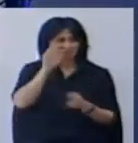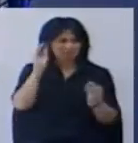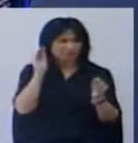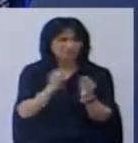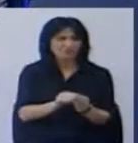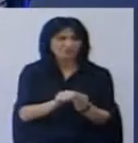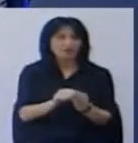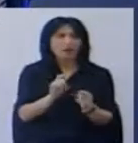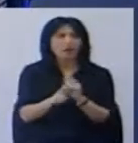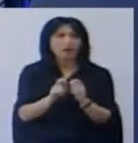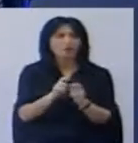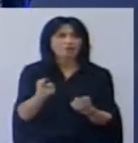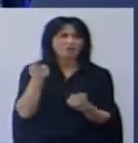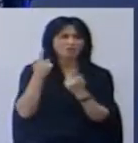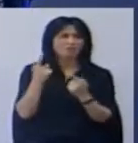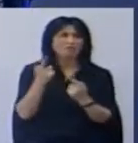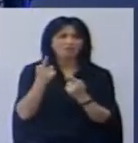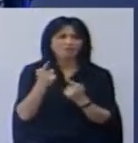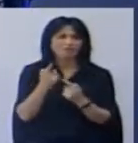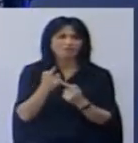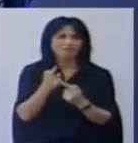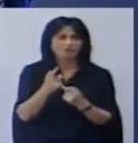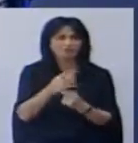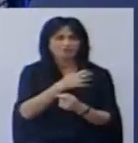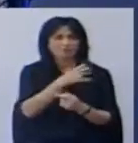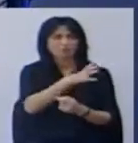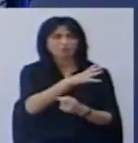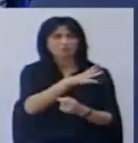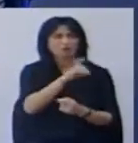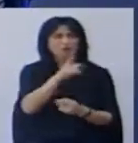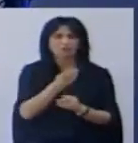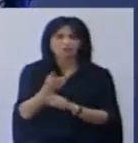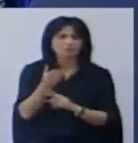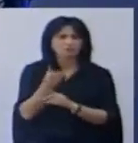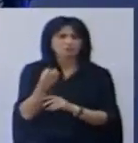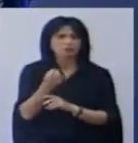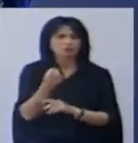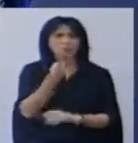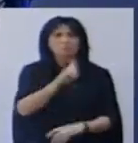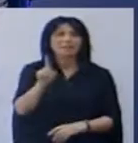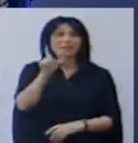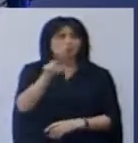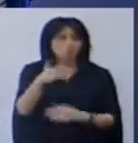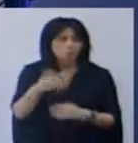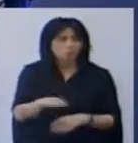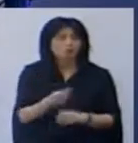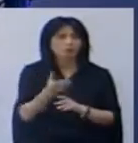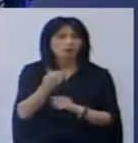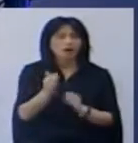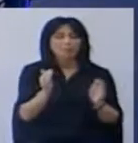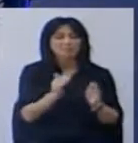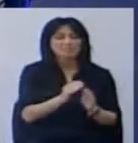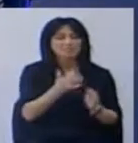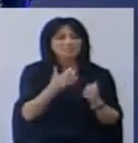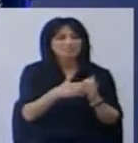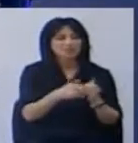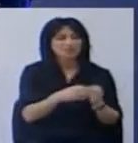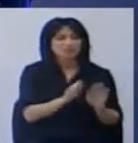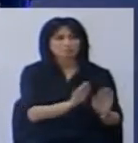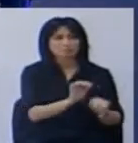სახელმწიფო, აფინანსებს უზარმაზარ ოლიგოკრატიებს, აფინანსებს მილიონერებს და მცირე და საშუალო ბიზნესი